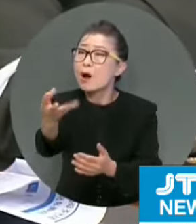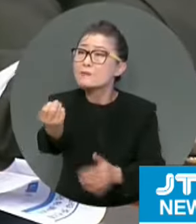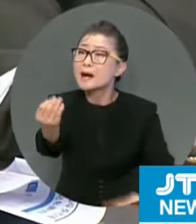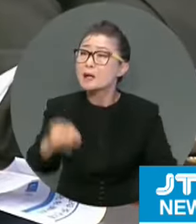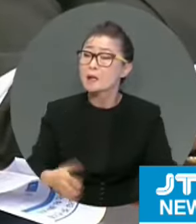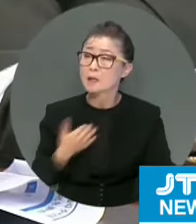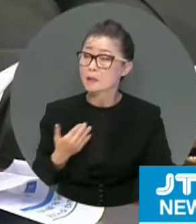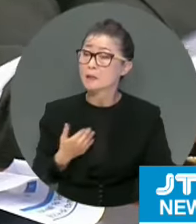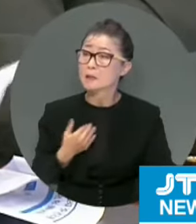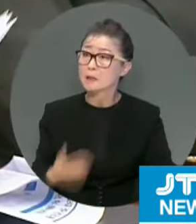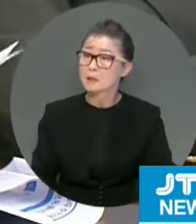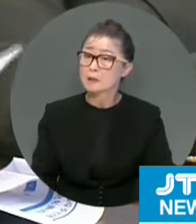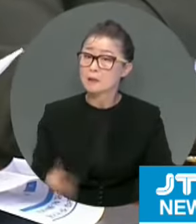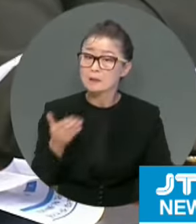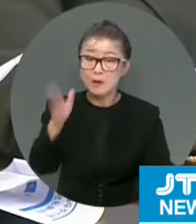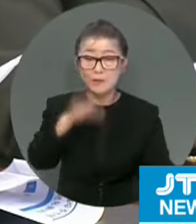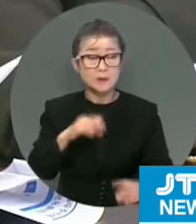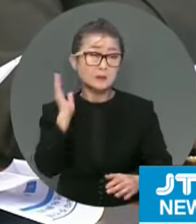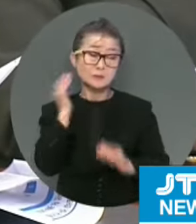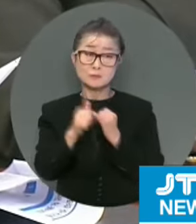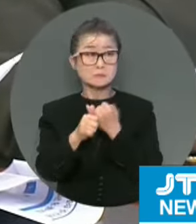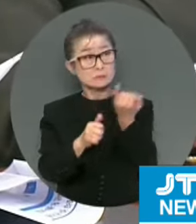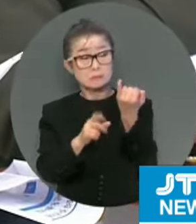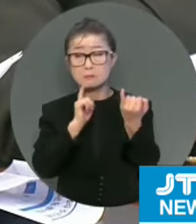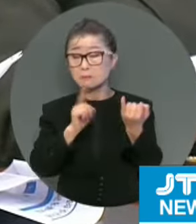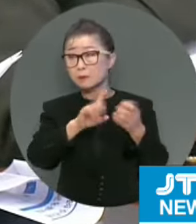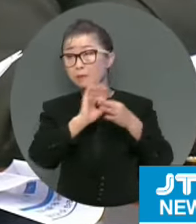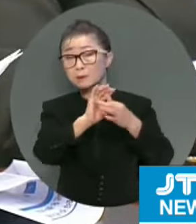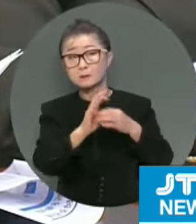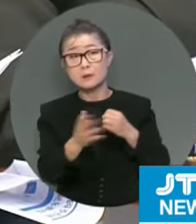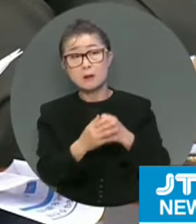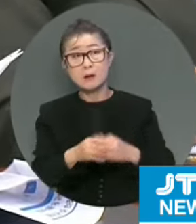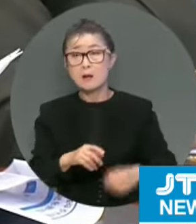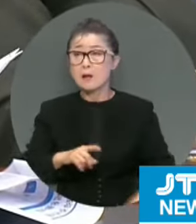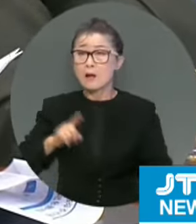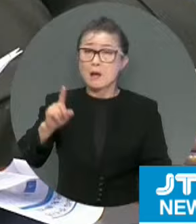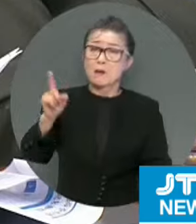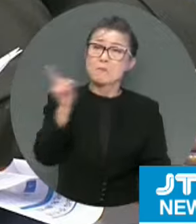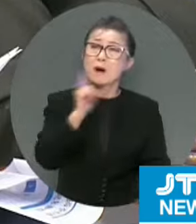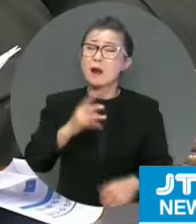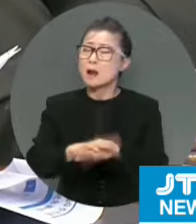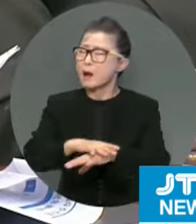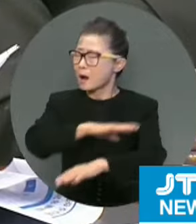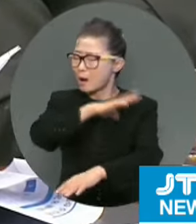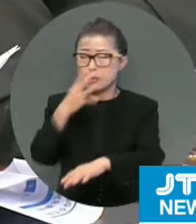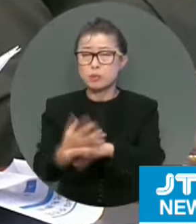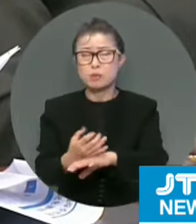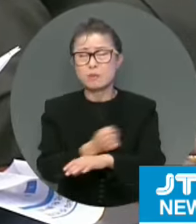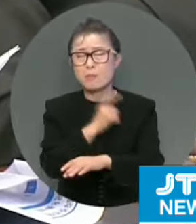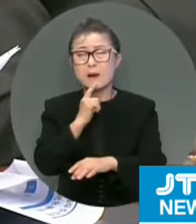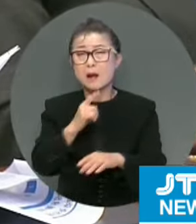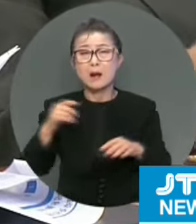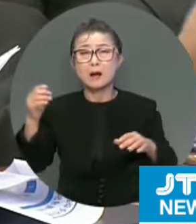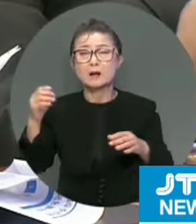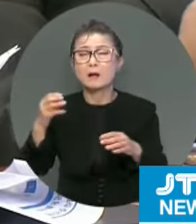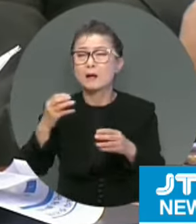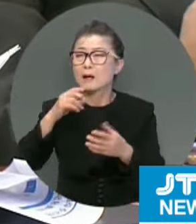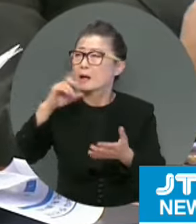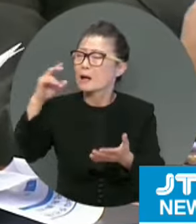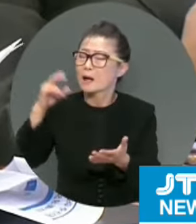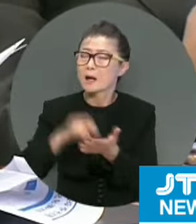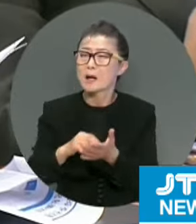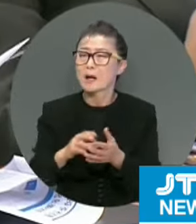그런데 김건희 여사 관련해서는 말도 안 되는 내용으로 무혐의 처분했다는 것에 대해서